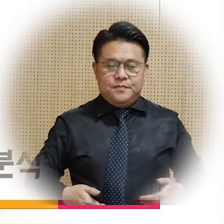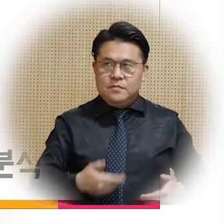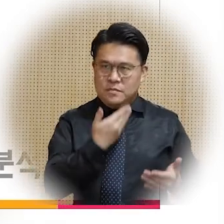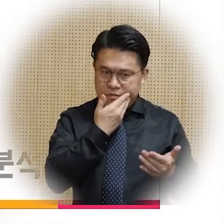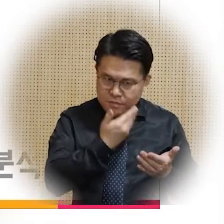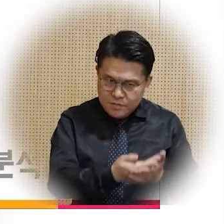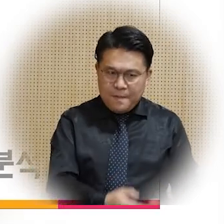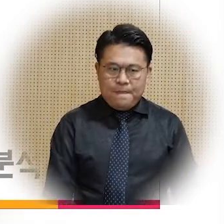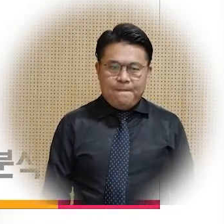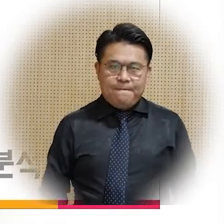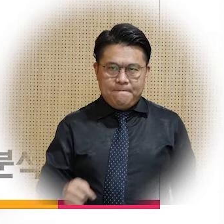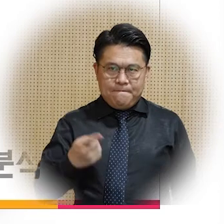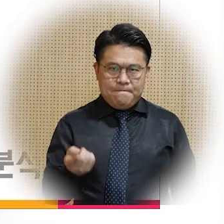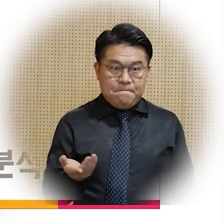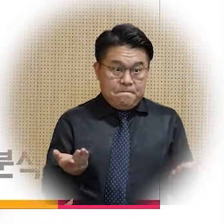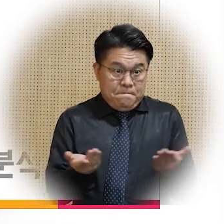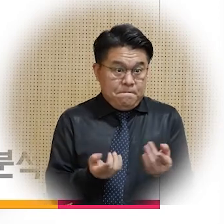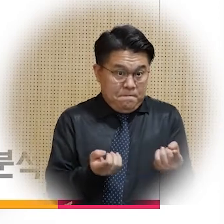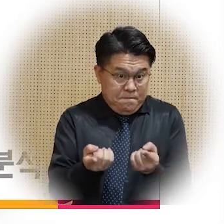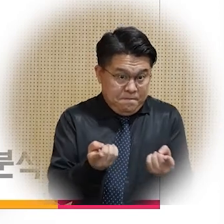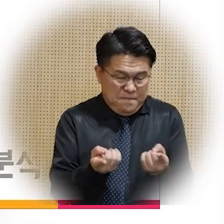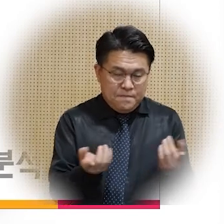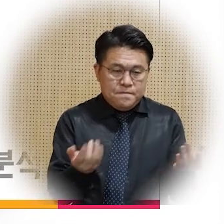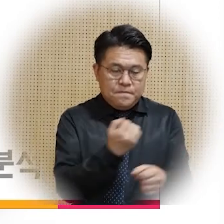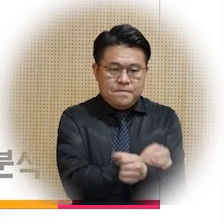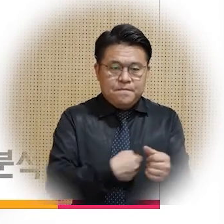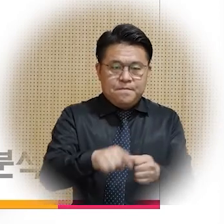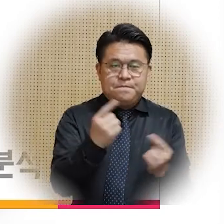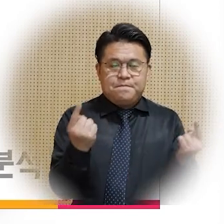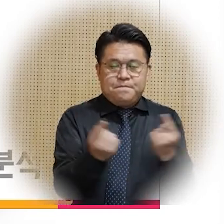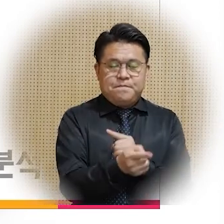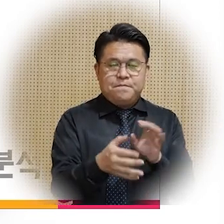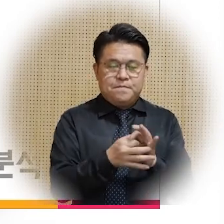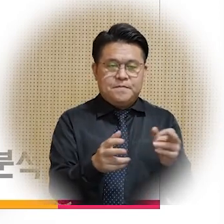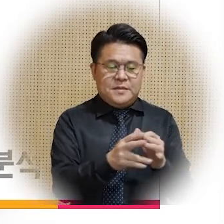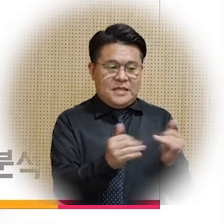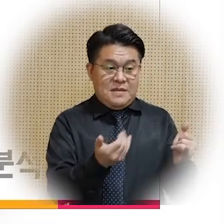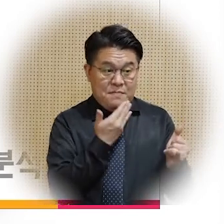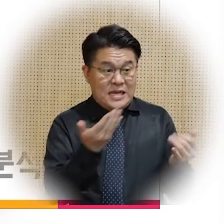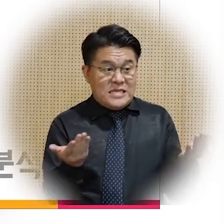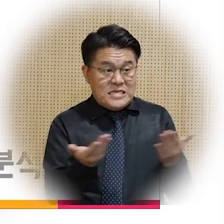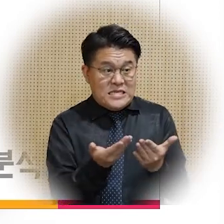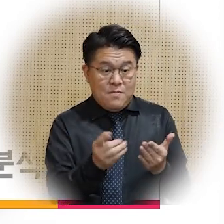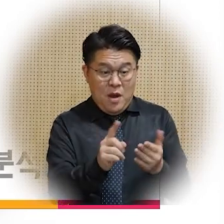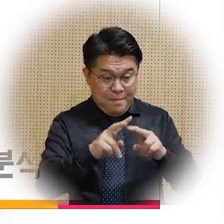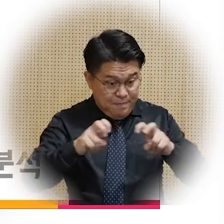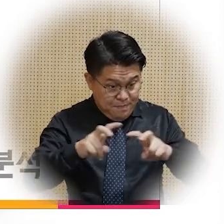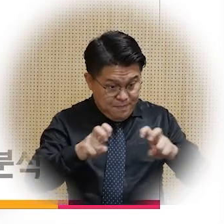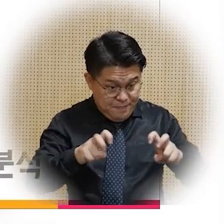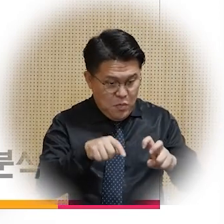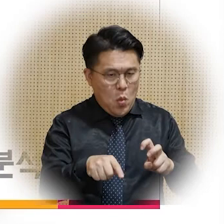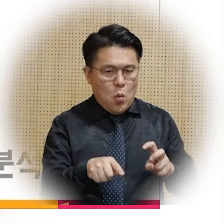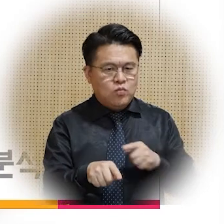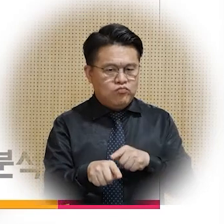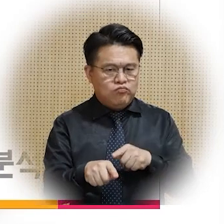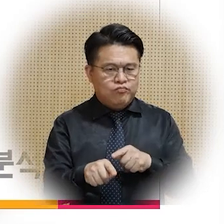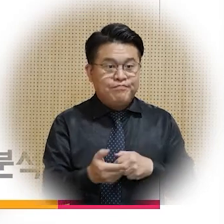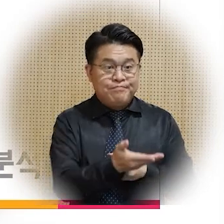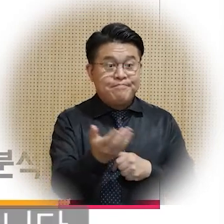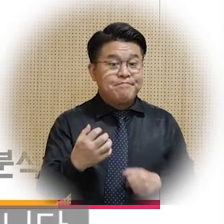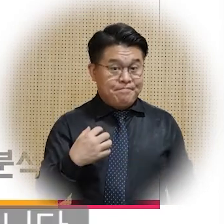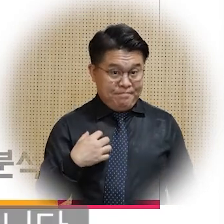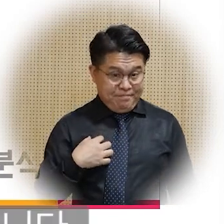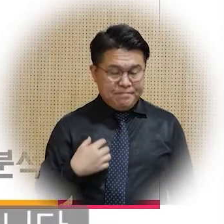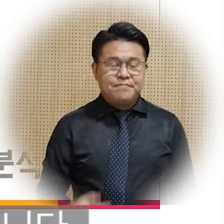파악도 중요하다라는 거. 그 다음에 직무 조정과 근로환경의 개선으로 장애인이 할 수 있는 직무를 분석하는